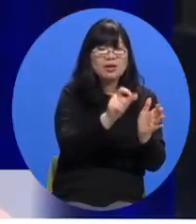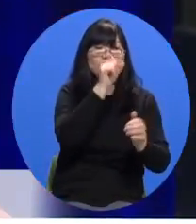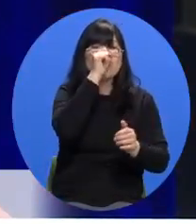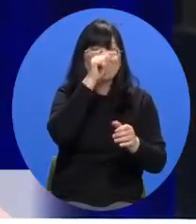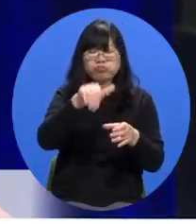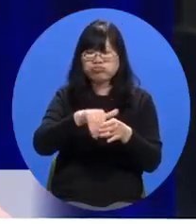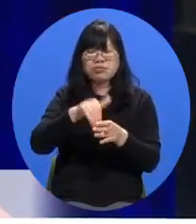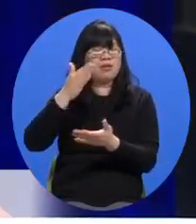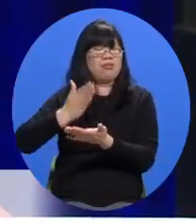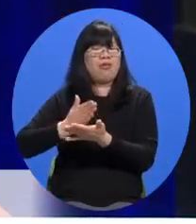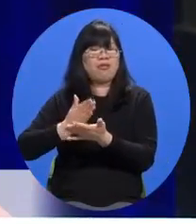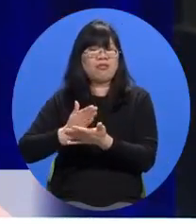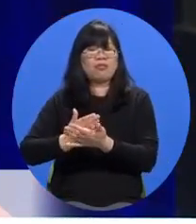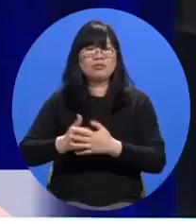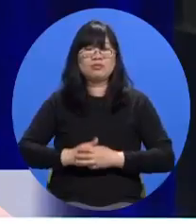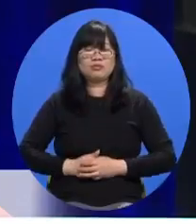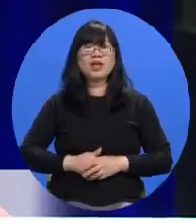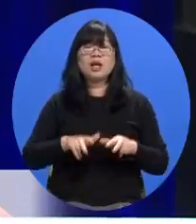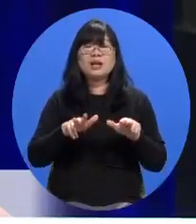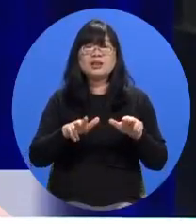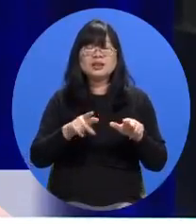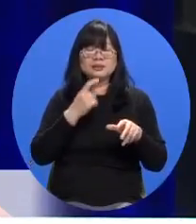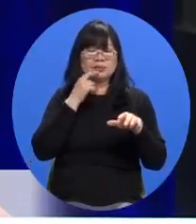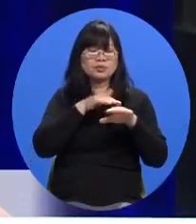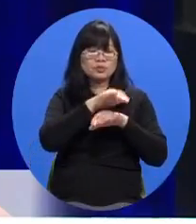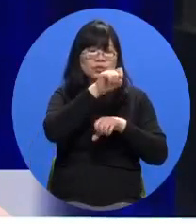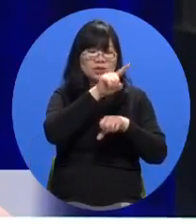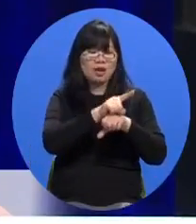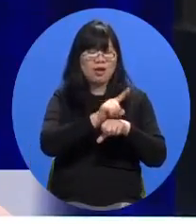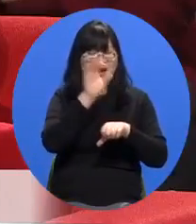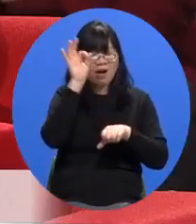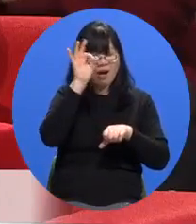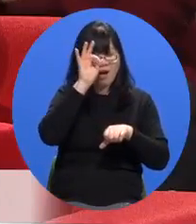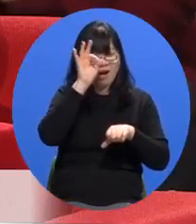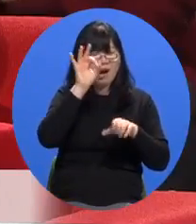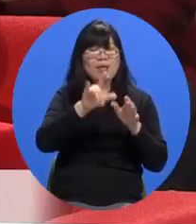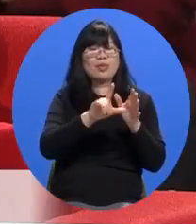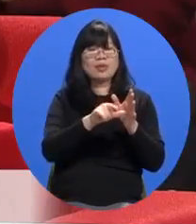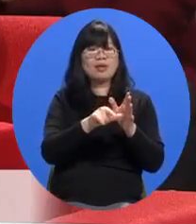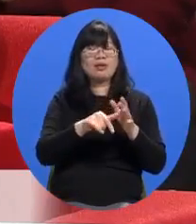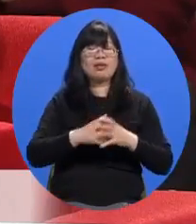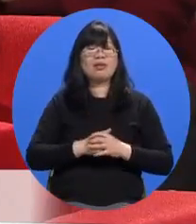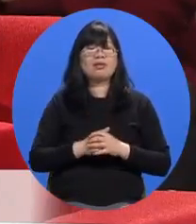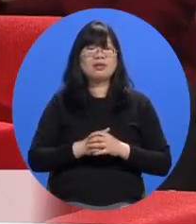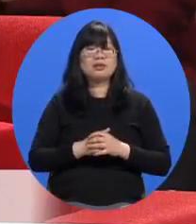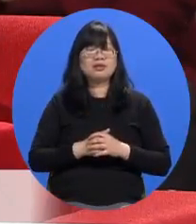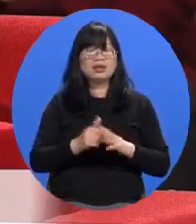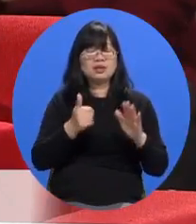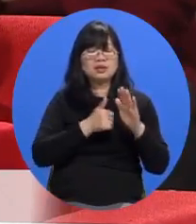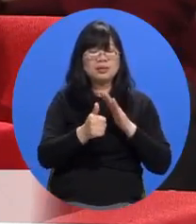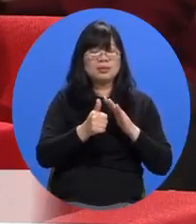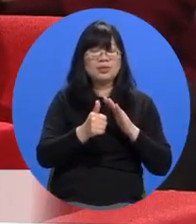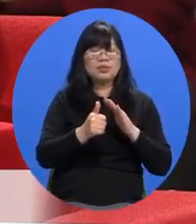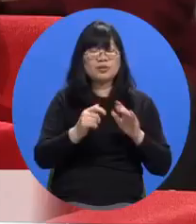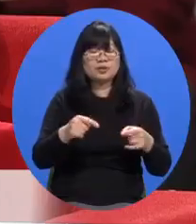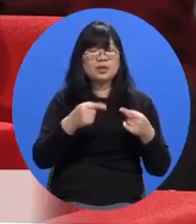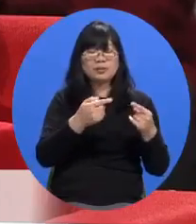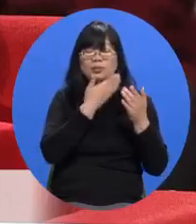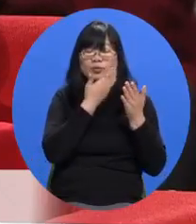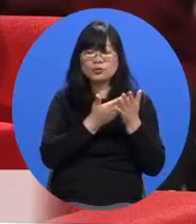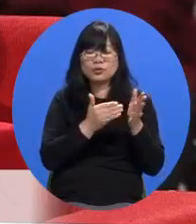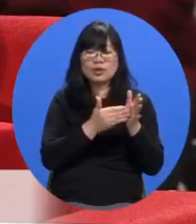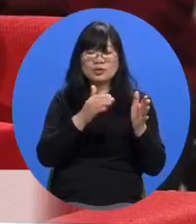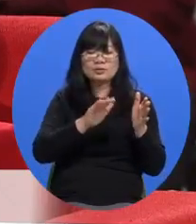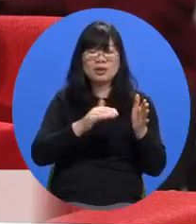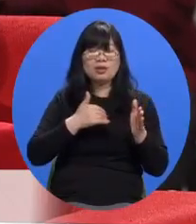아니라. 그 말씀에 대해서는. 우리가 이제 굉장히 민주성을 추구했을 때는 네. 이제 대표의 참여가 참 중요했는데